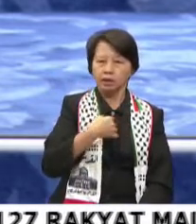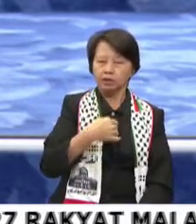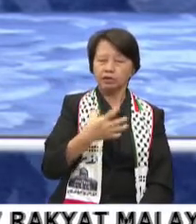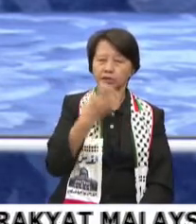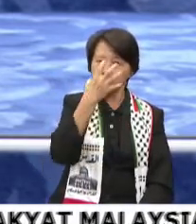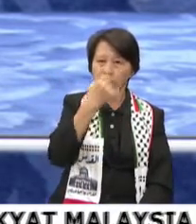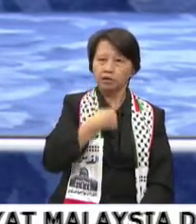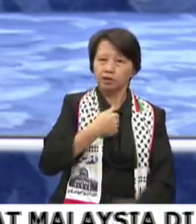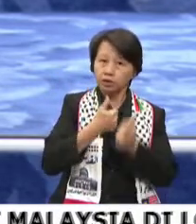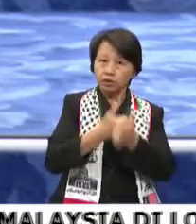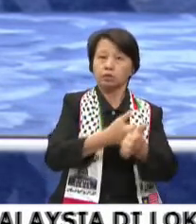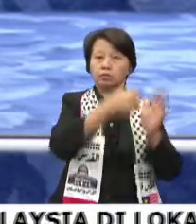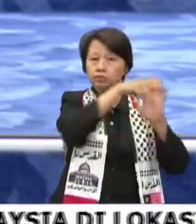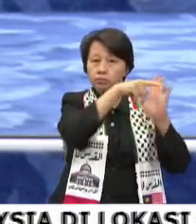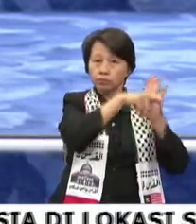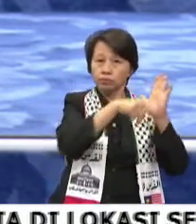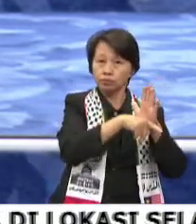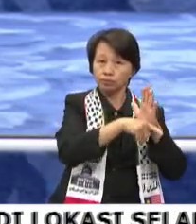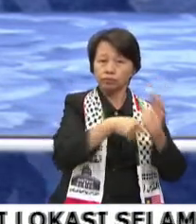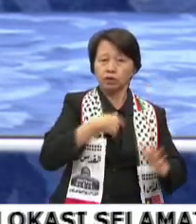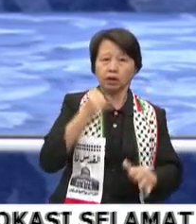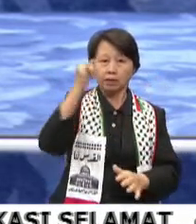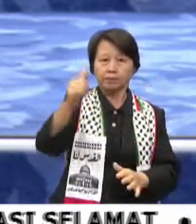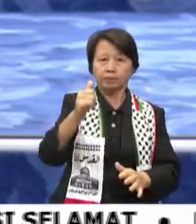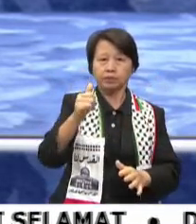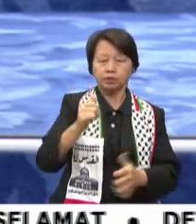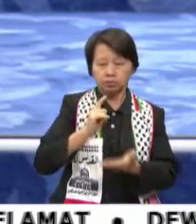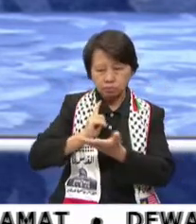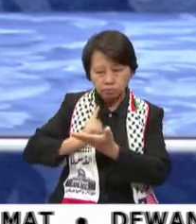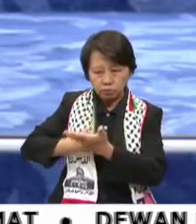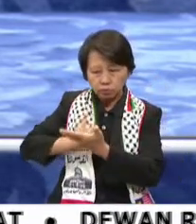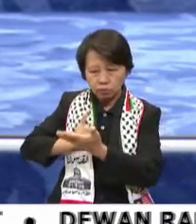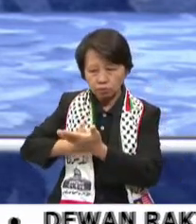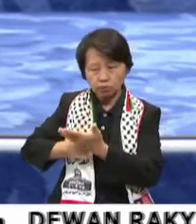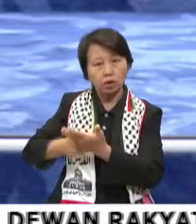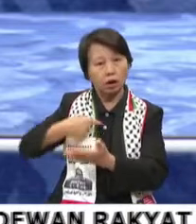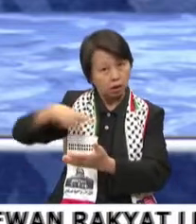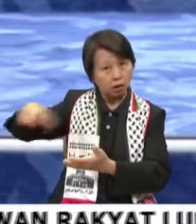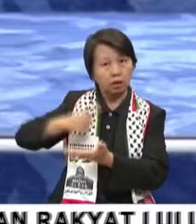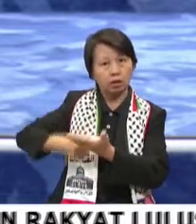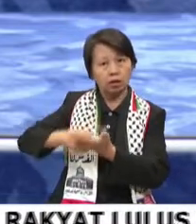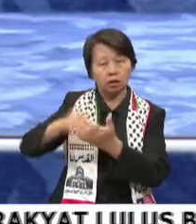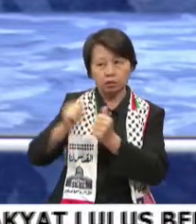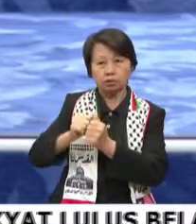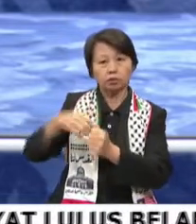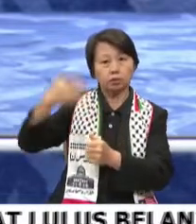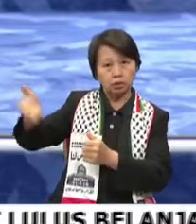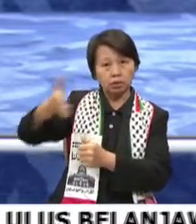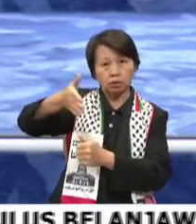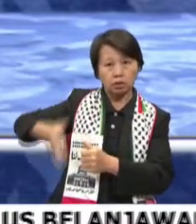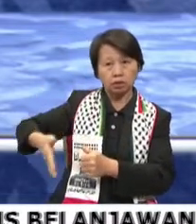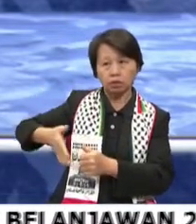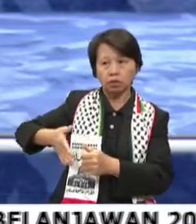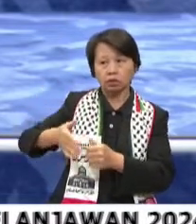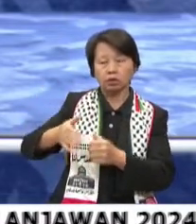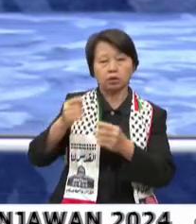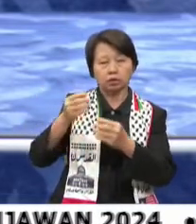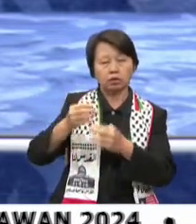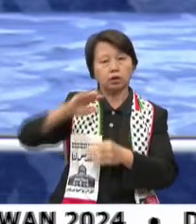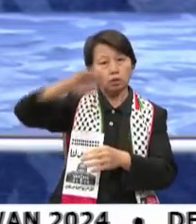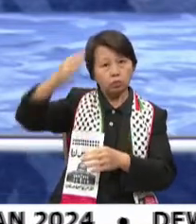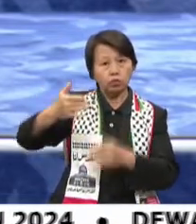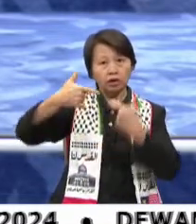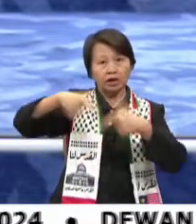saya ikut peraturan saya pergi ke Kedah berunding dengan disempadan maaf sadau dengan Bukit Kayu